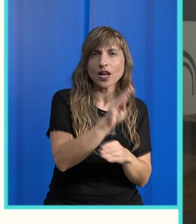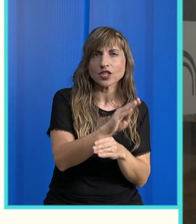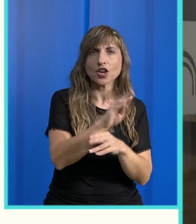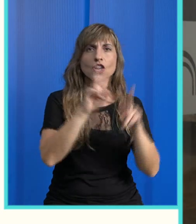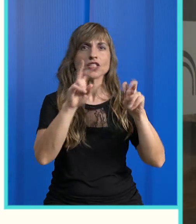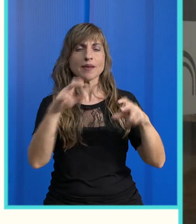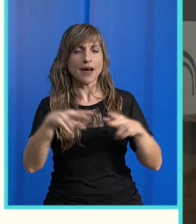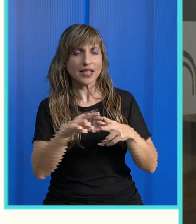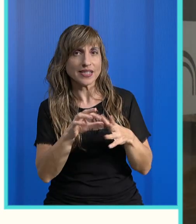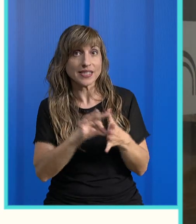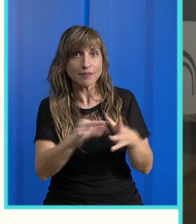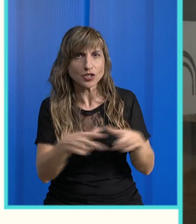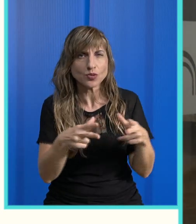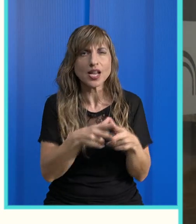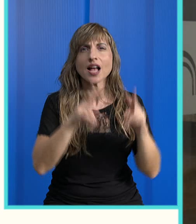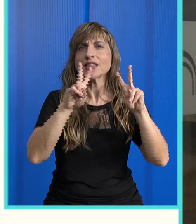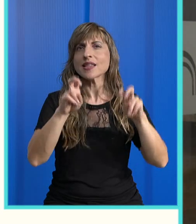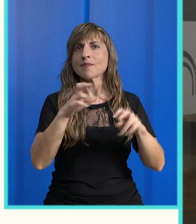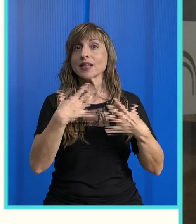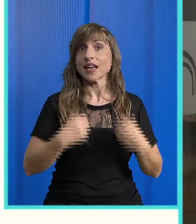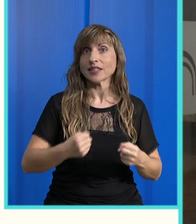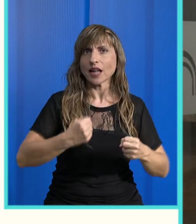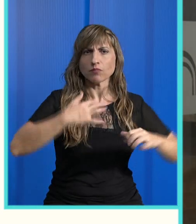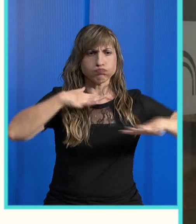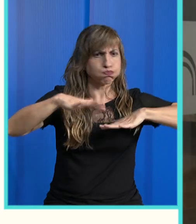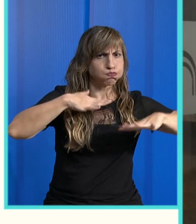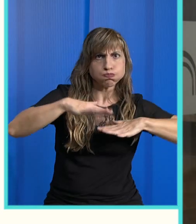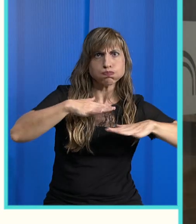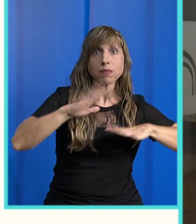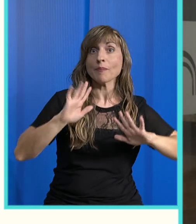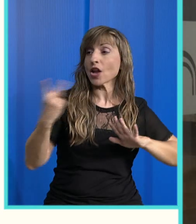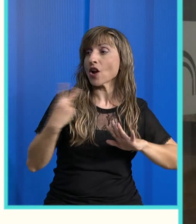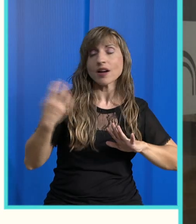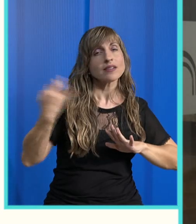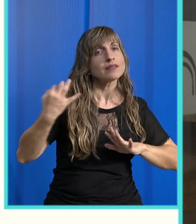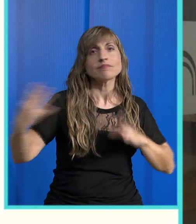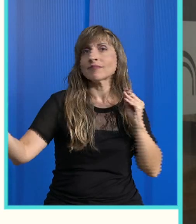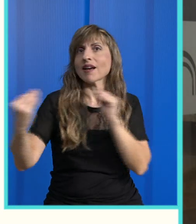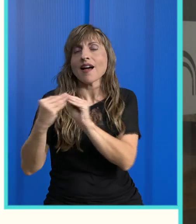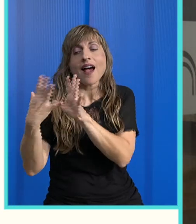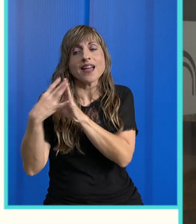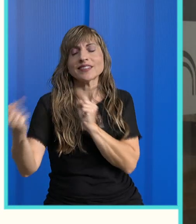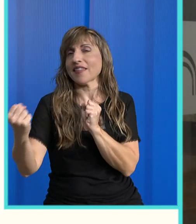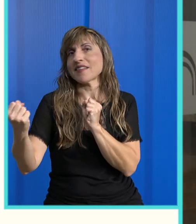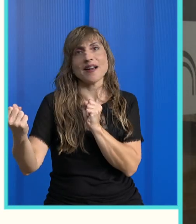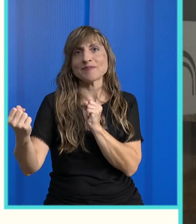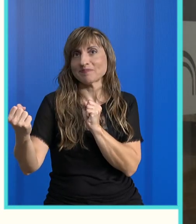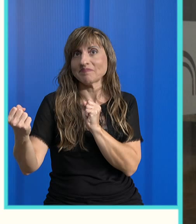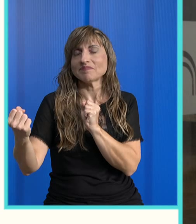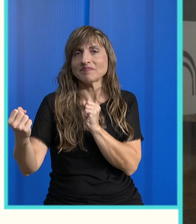tema de serveis socials com el tema de sanitat hi va haver-hi molt de moviment i per tant no ens havíem d'entendre i evidentment després